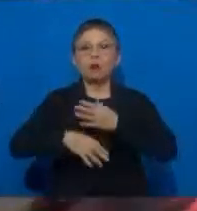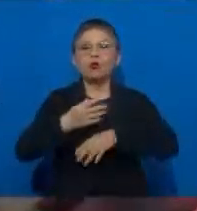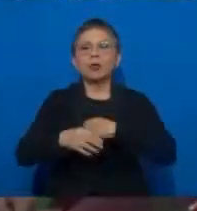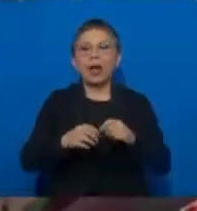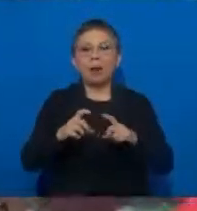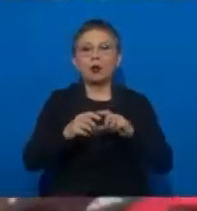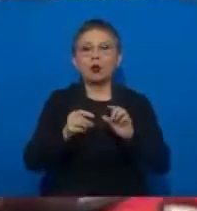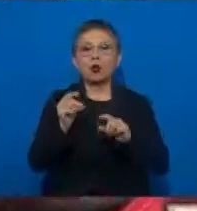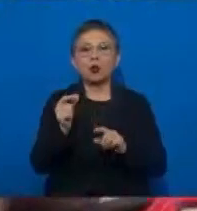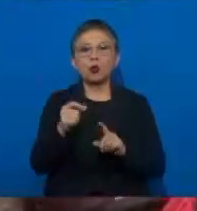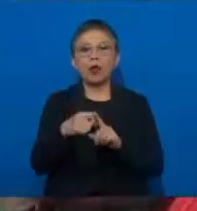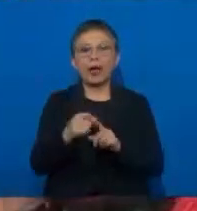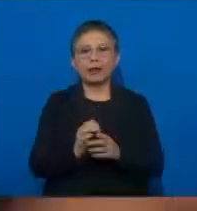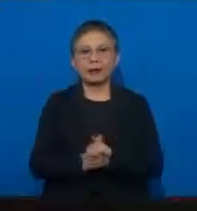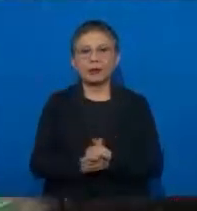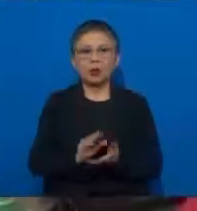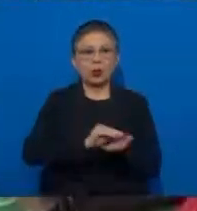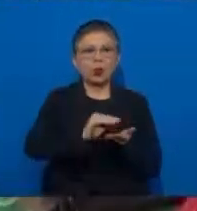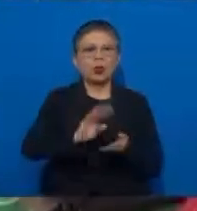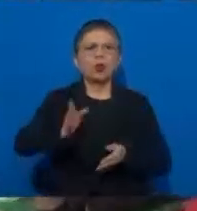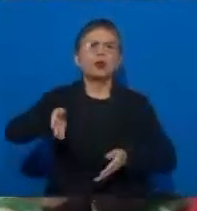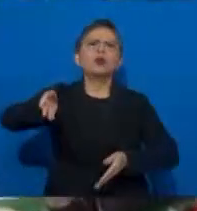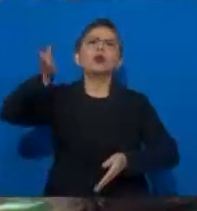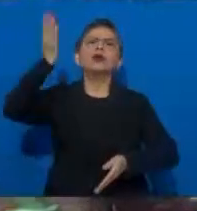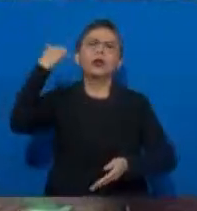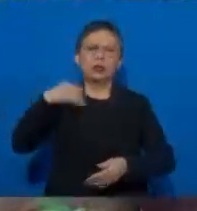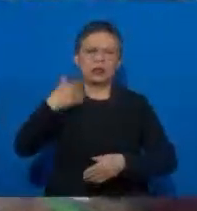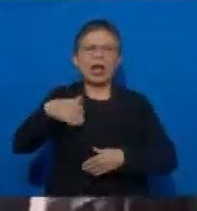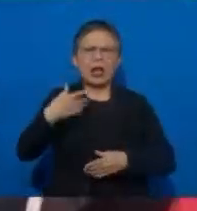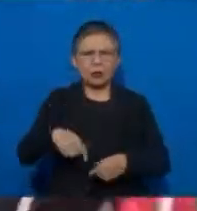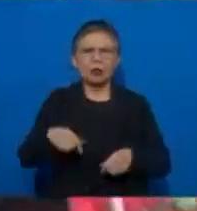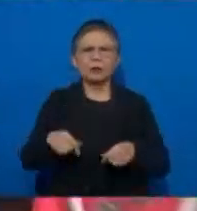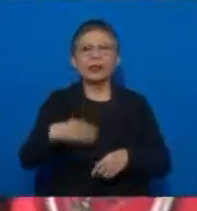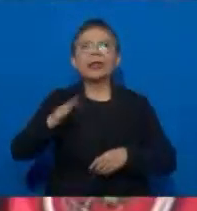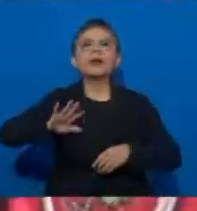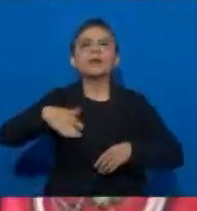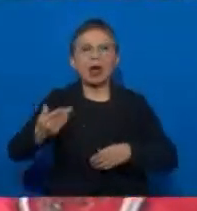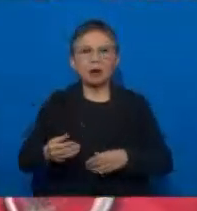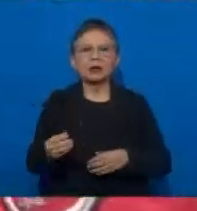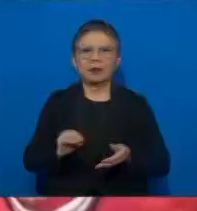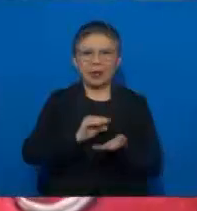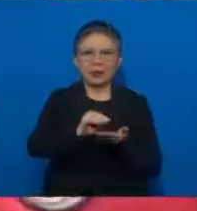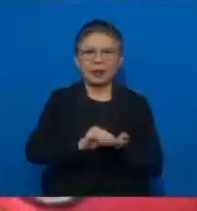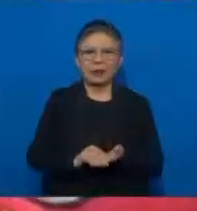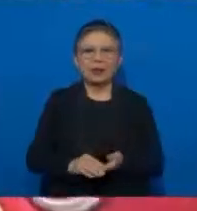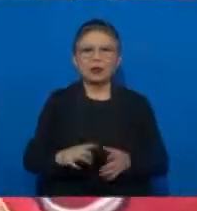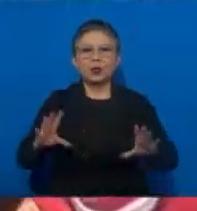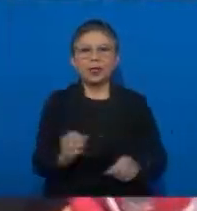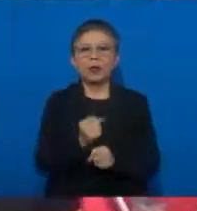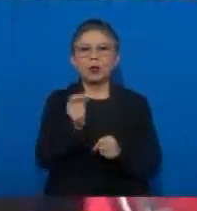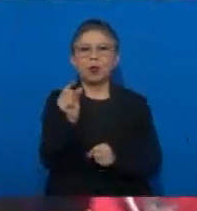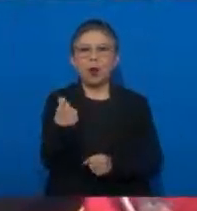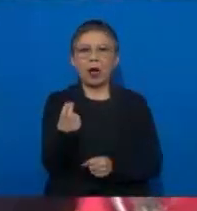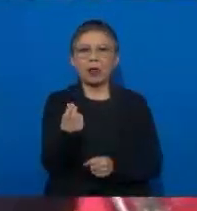Ruka, pembagian zakat telah dilakukan sejak puluhan tahun di lokasi ini. Dirinya diketahui telah menyiapkan uang